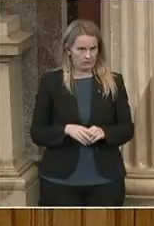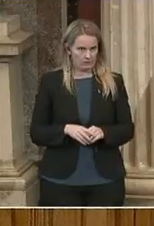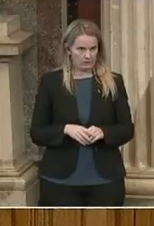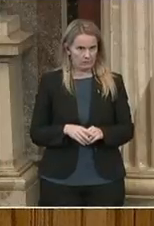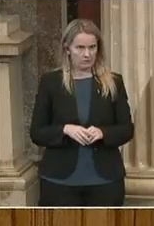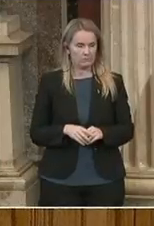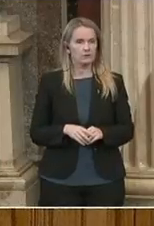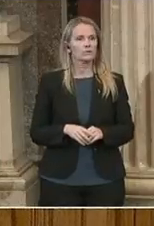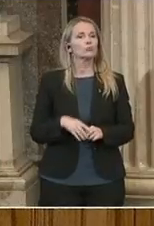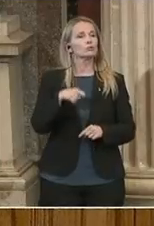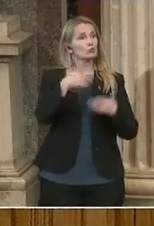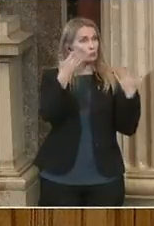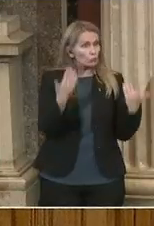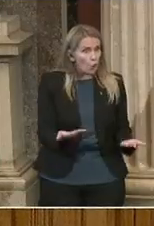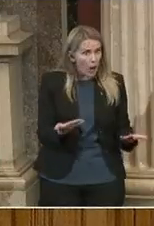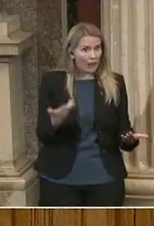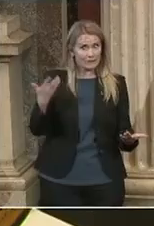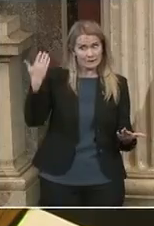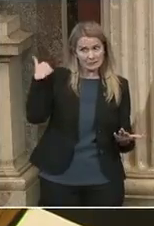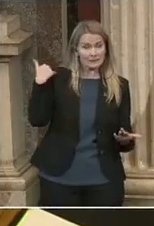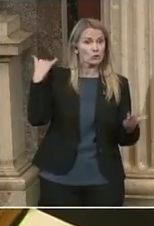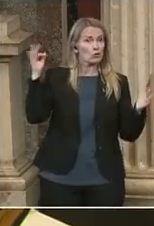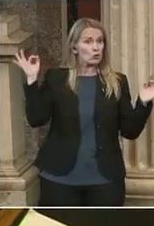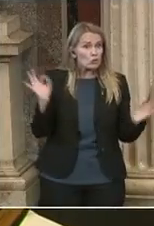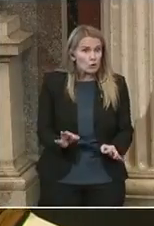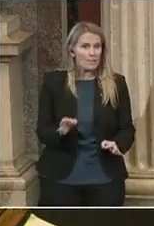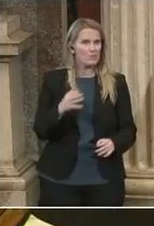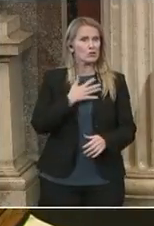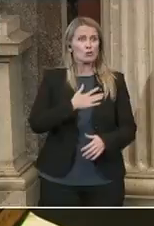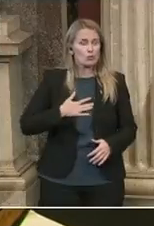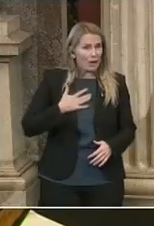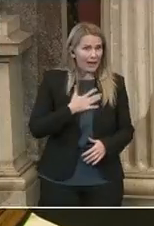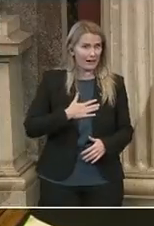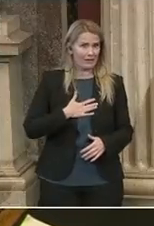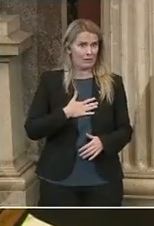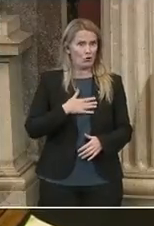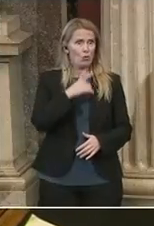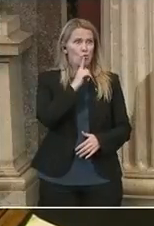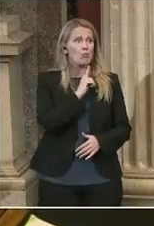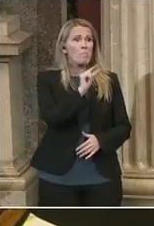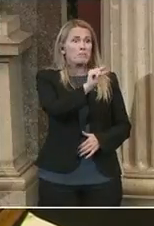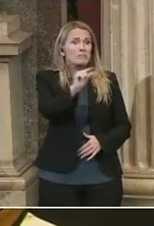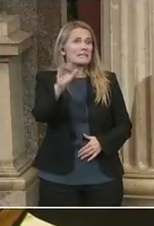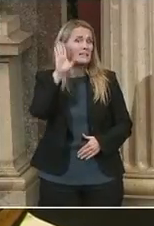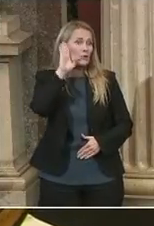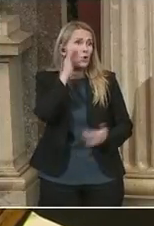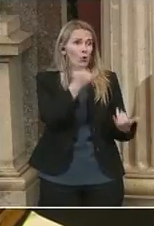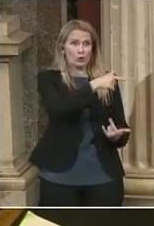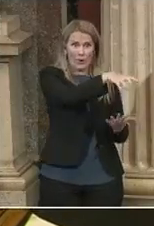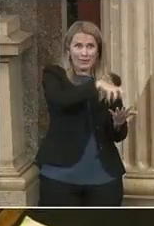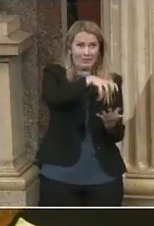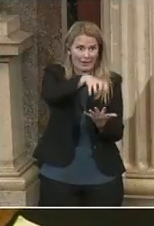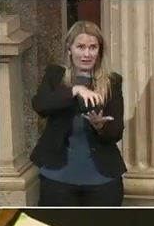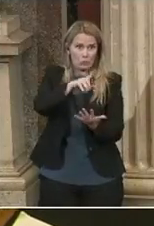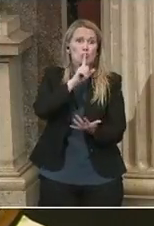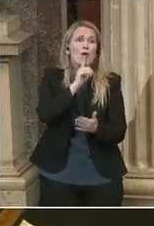dass solches schlimmes schreckliches was wir nur in kleinen Auszügen heute gehört